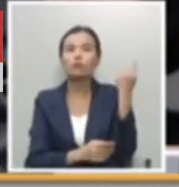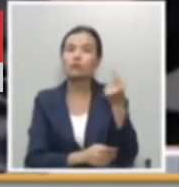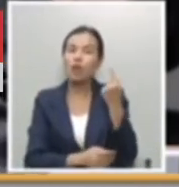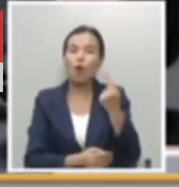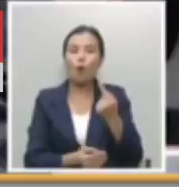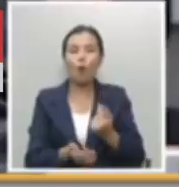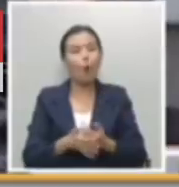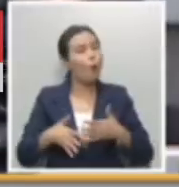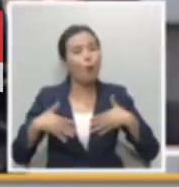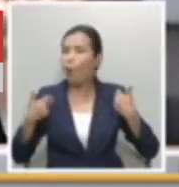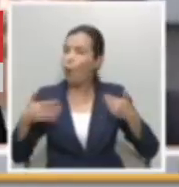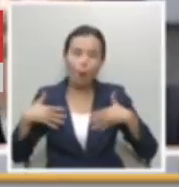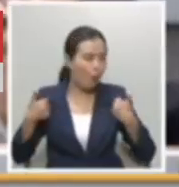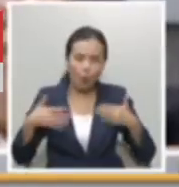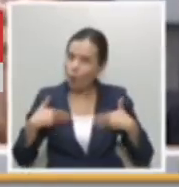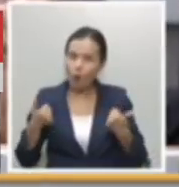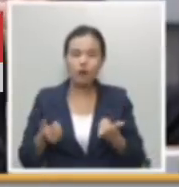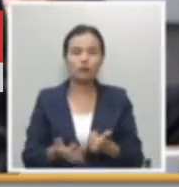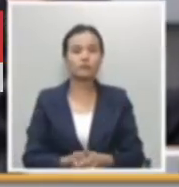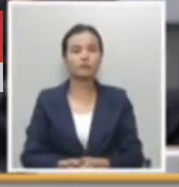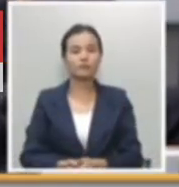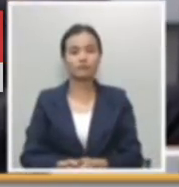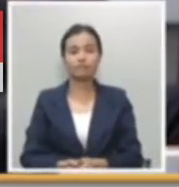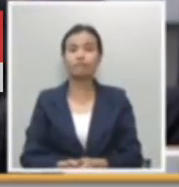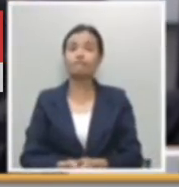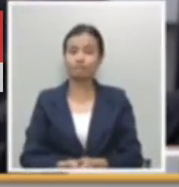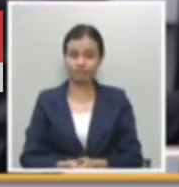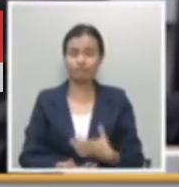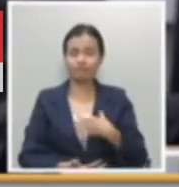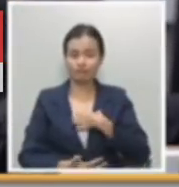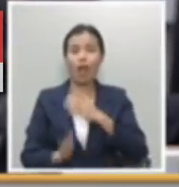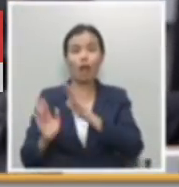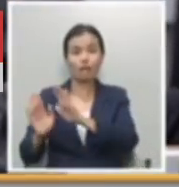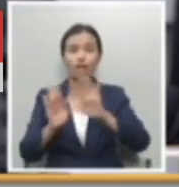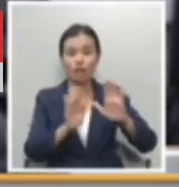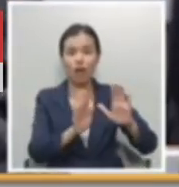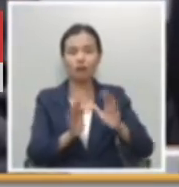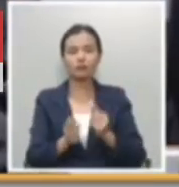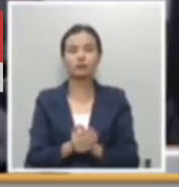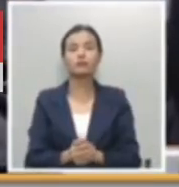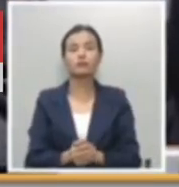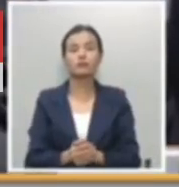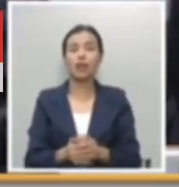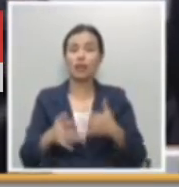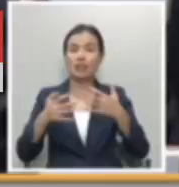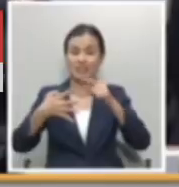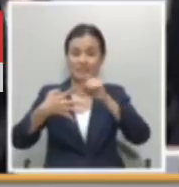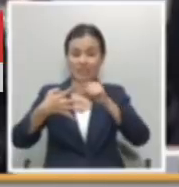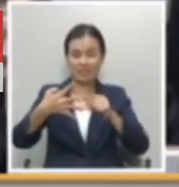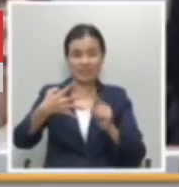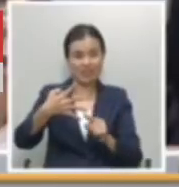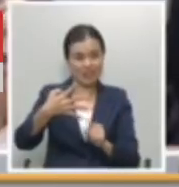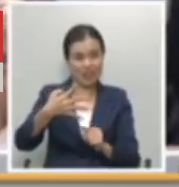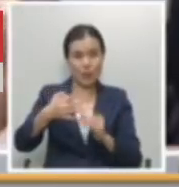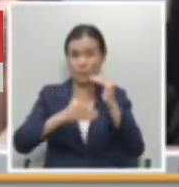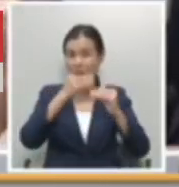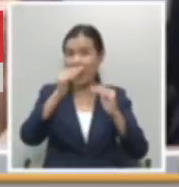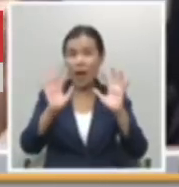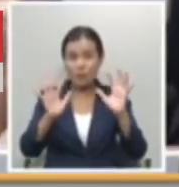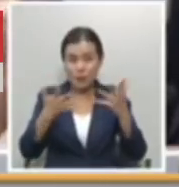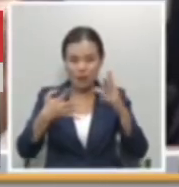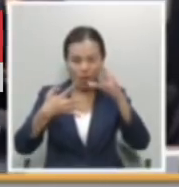มันมากเลยพี่น้องเอ้ยสิ่งที่ผมอยากจะบอกนะครับวันนี้นอกจากเครื่องยนต์4ตัวดับสนิทแล้วน